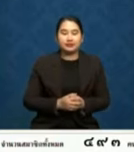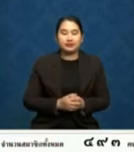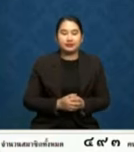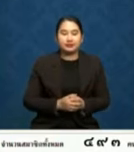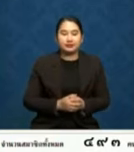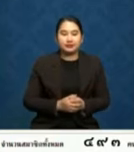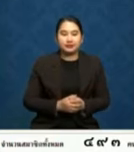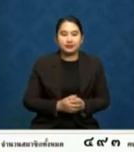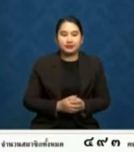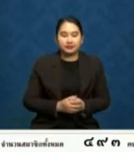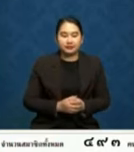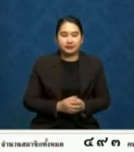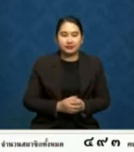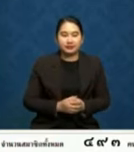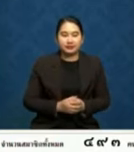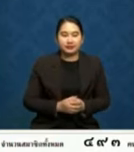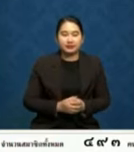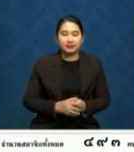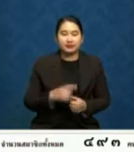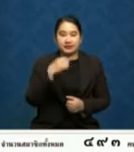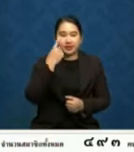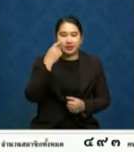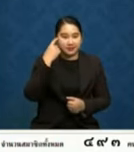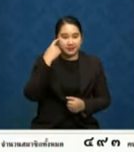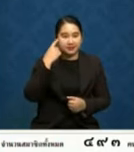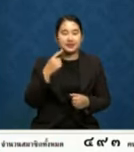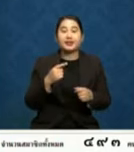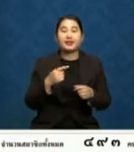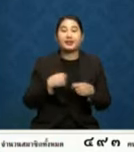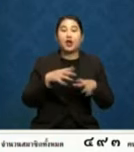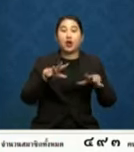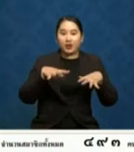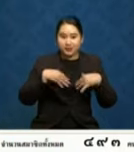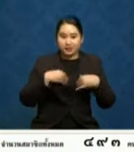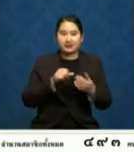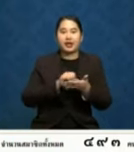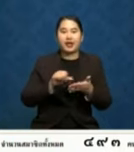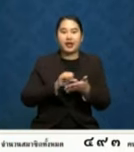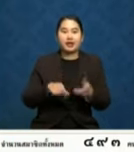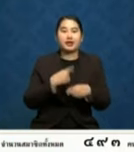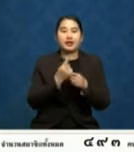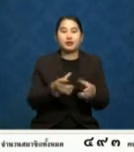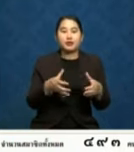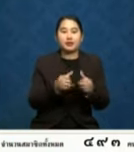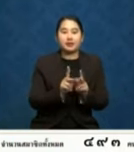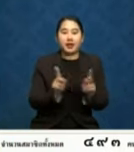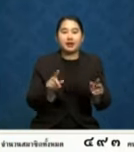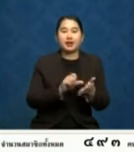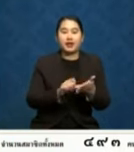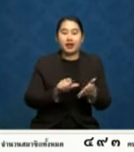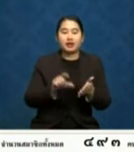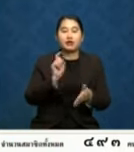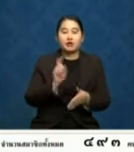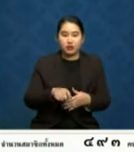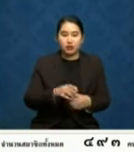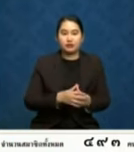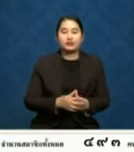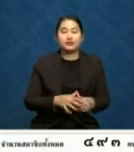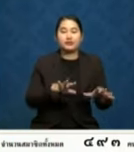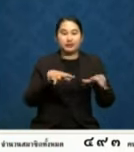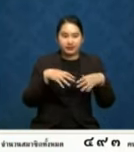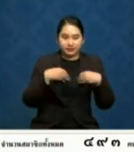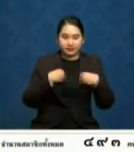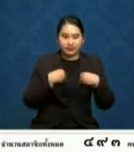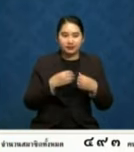นะท่านสมาชิกท่านใดเห็นด้วยกับการแก้ไขของคณะกรรมาธิการกรุณากดปุ่มเห็น